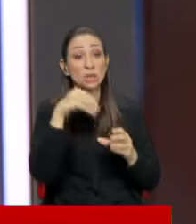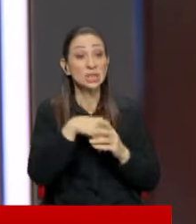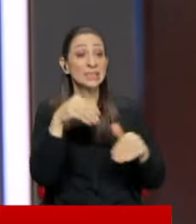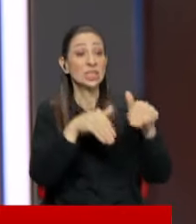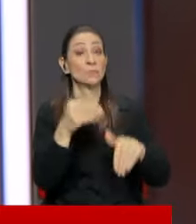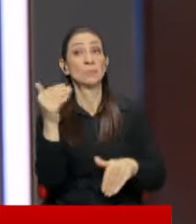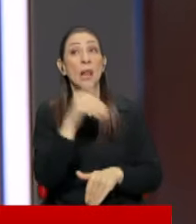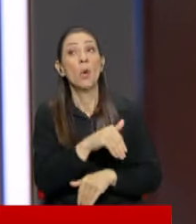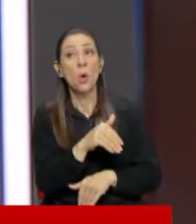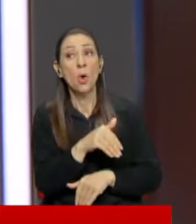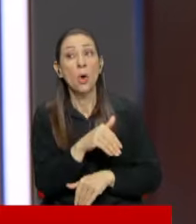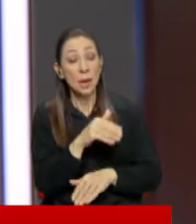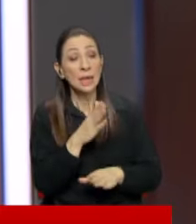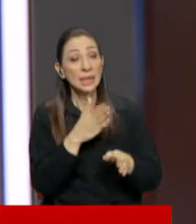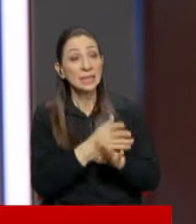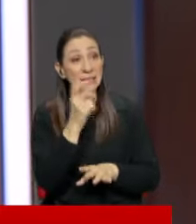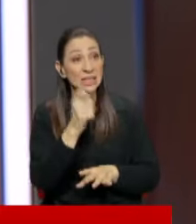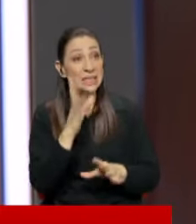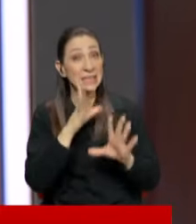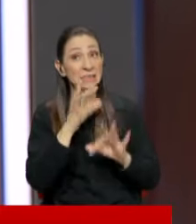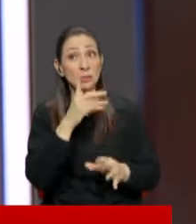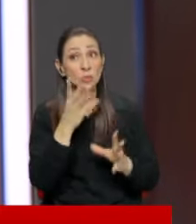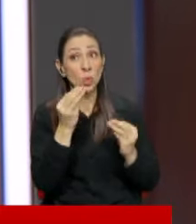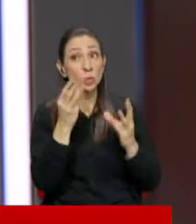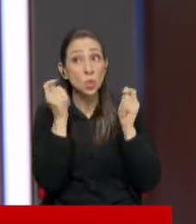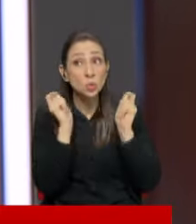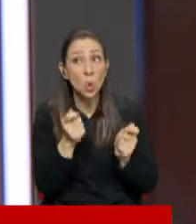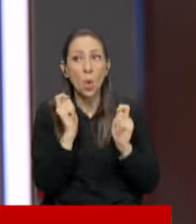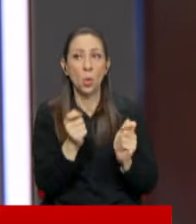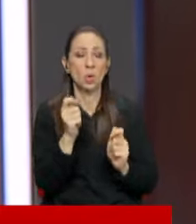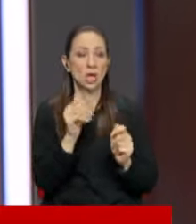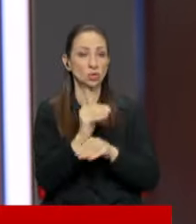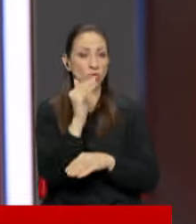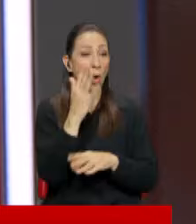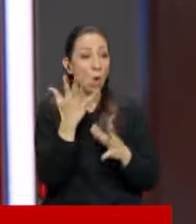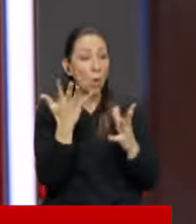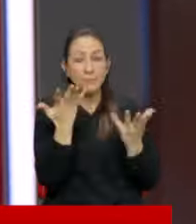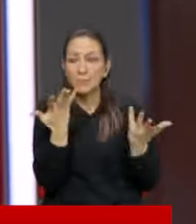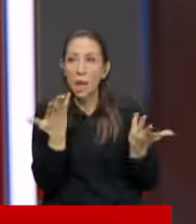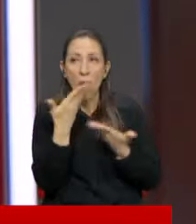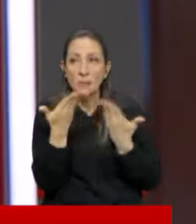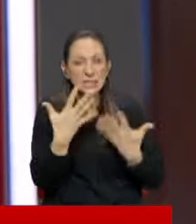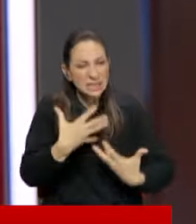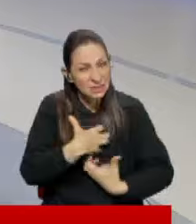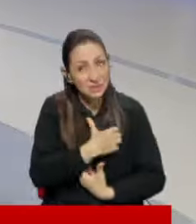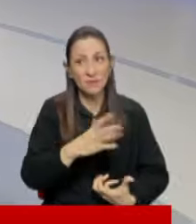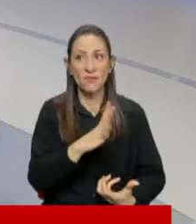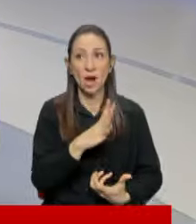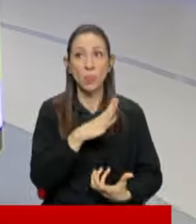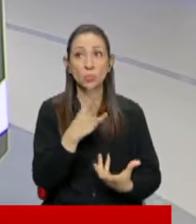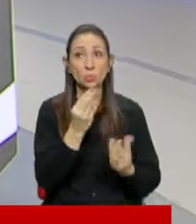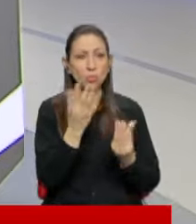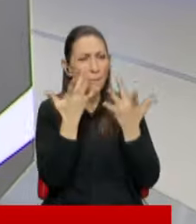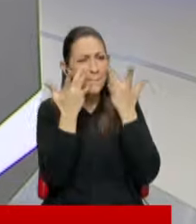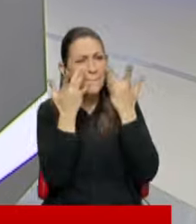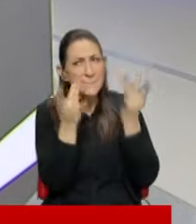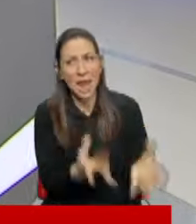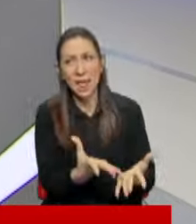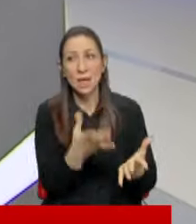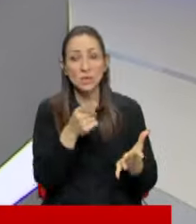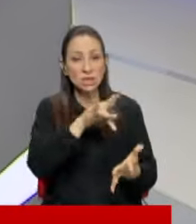geliyor zaten. Hani gerçekten insanlar çok çok zor durumda. Olağanüstü sıkıntı çekiyorlar. Bu çok aşikar.